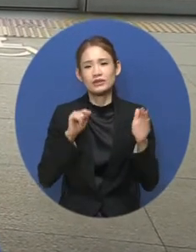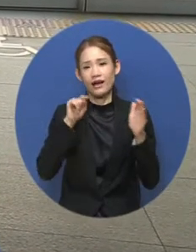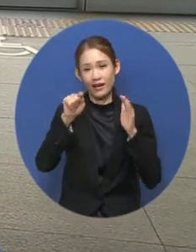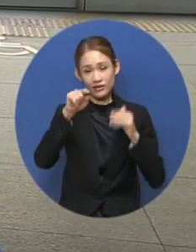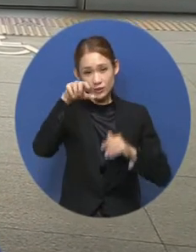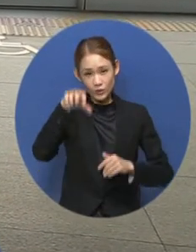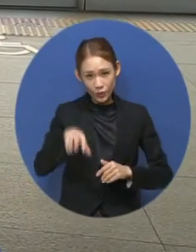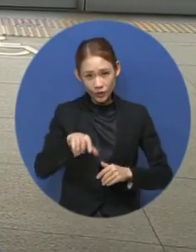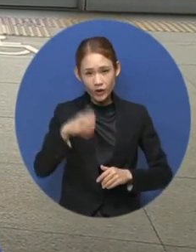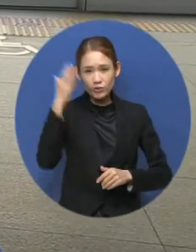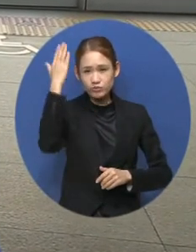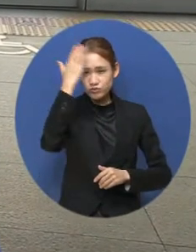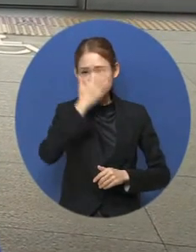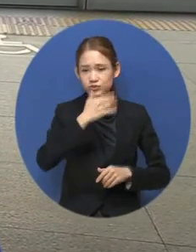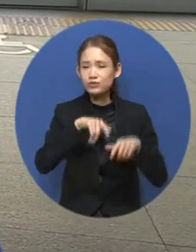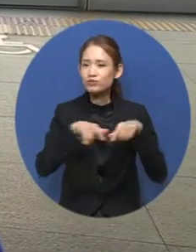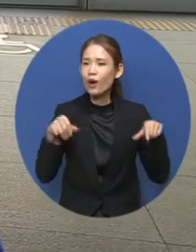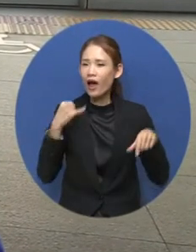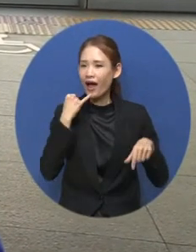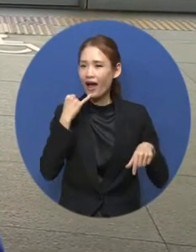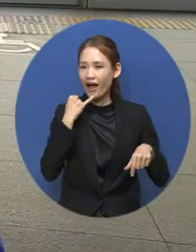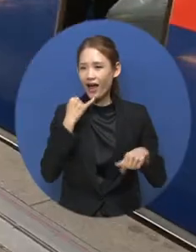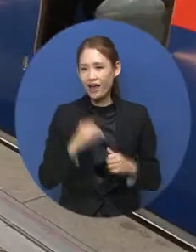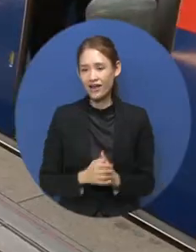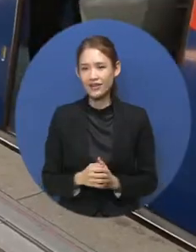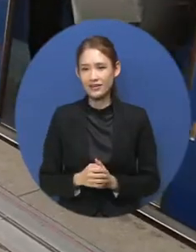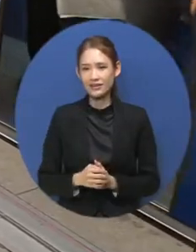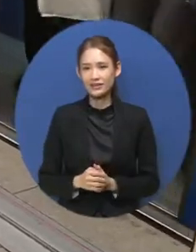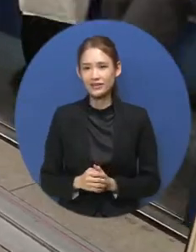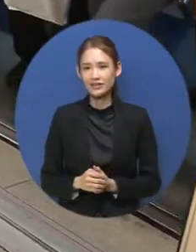사실 무난한 편이에요. 다 여기서 타도 될 거예요.